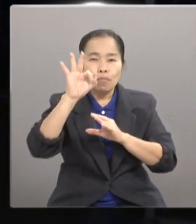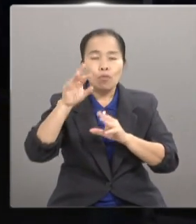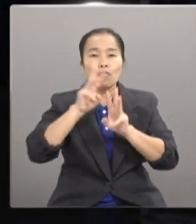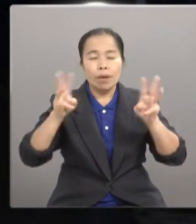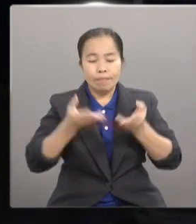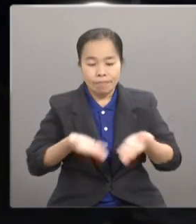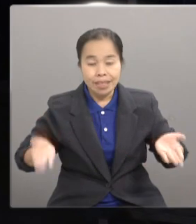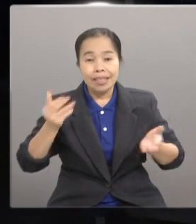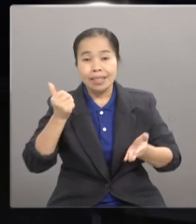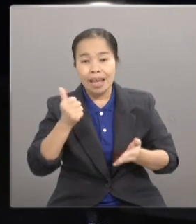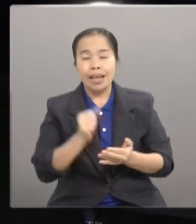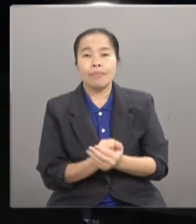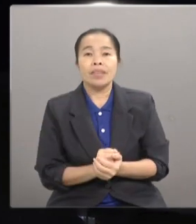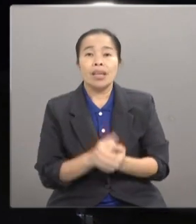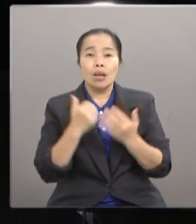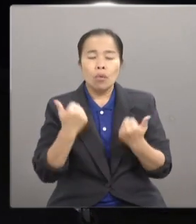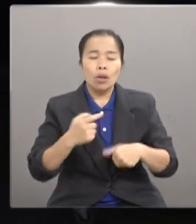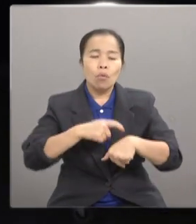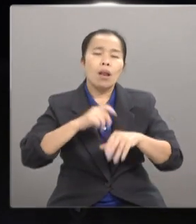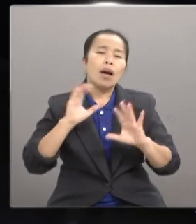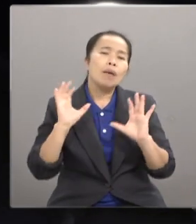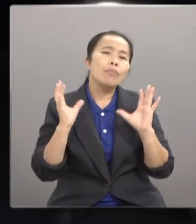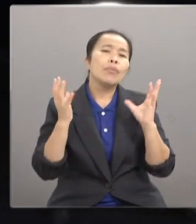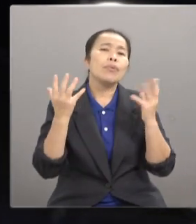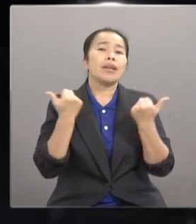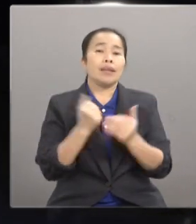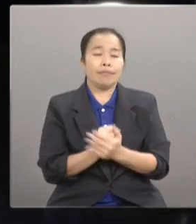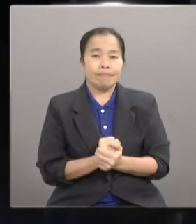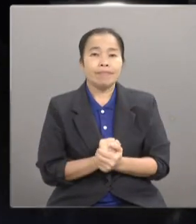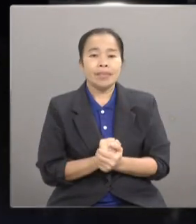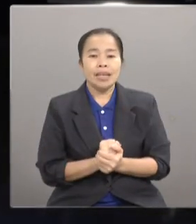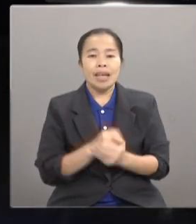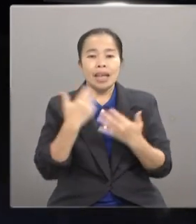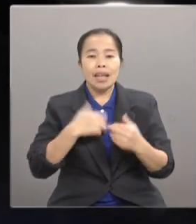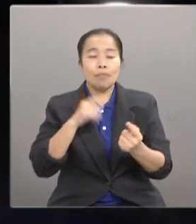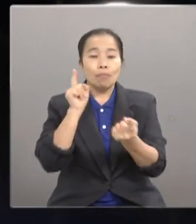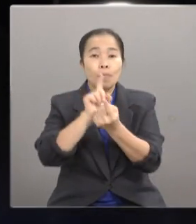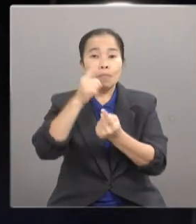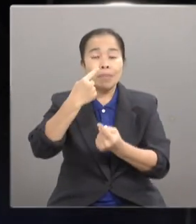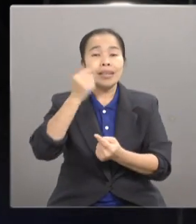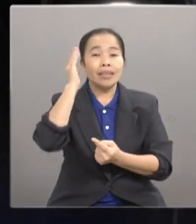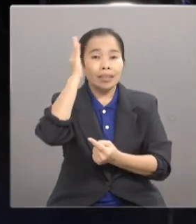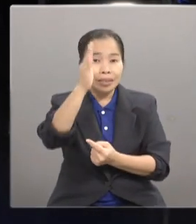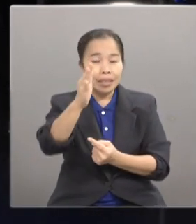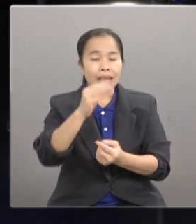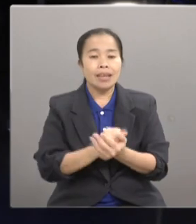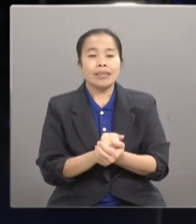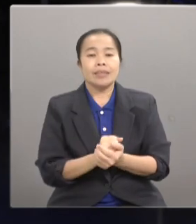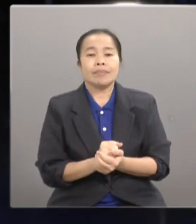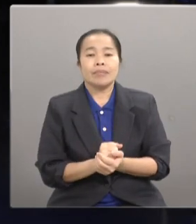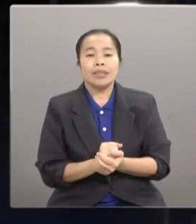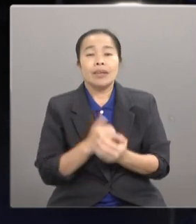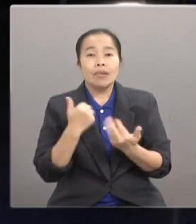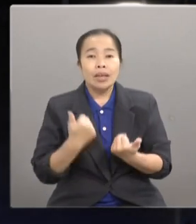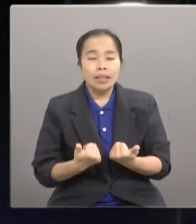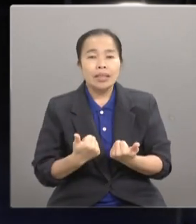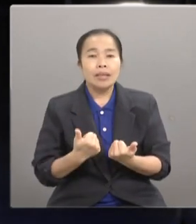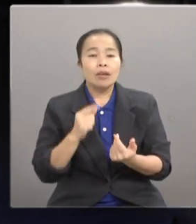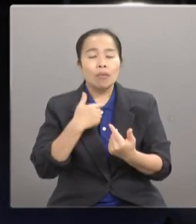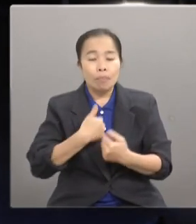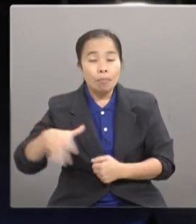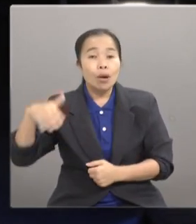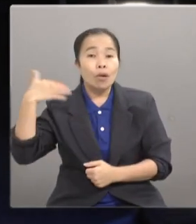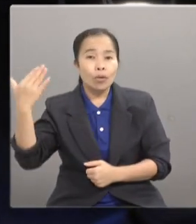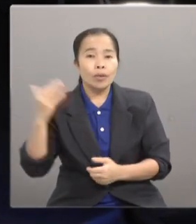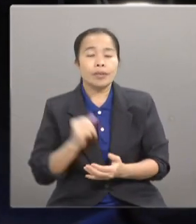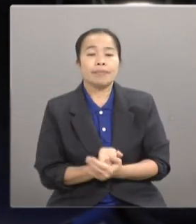ตลอยเวลาเลยนะครับสำรบนเวลาขเปิบาน TypePBS หมแล้วนะครับ พวกกให่ได้สาวหน้า 13 ใการส 15 นาทีผมไดทงทุคนมาลไป